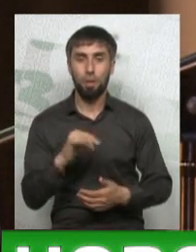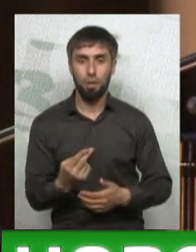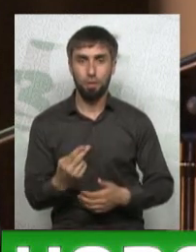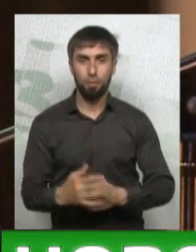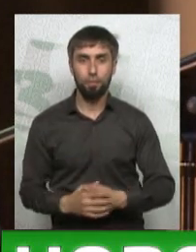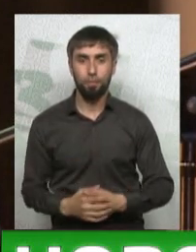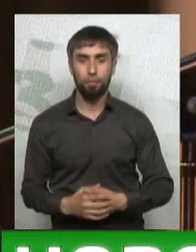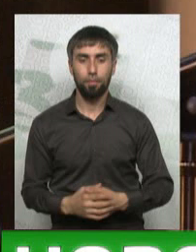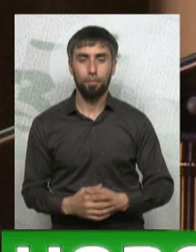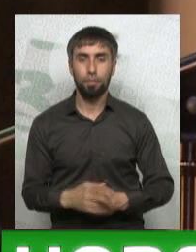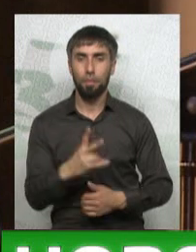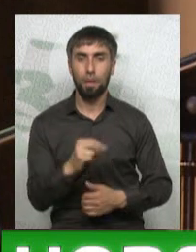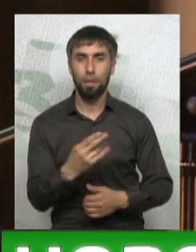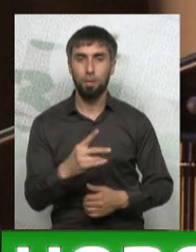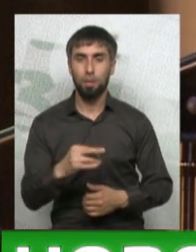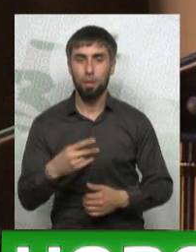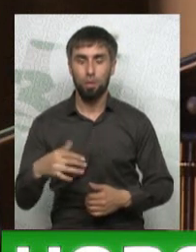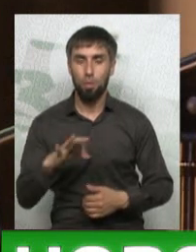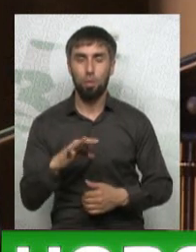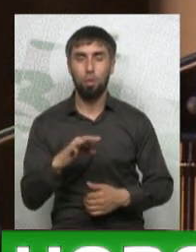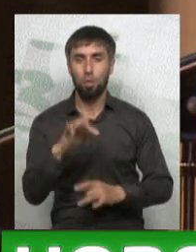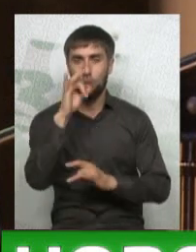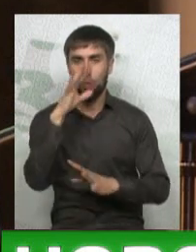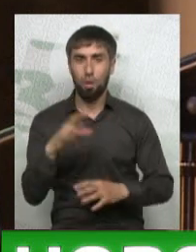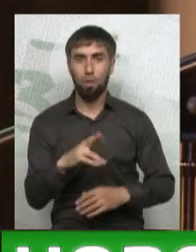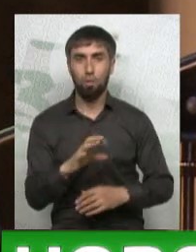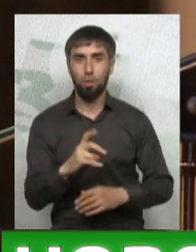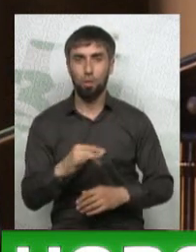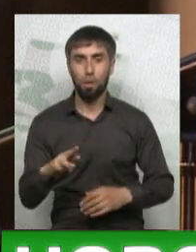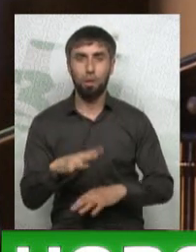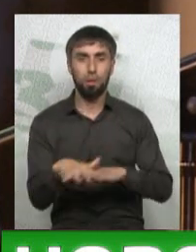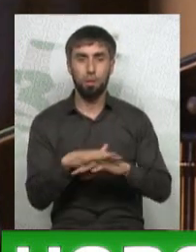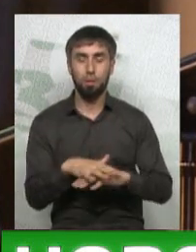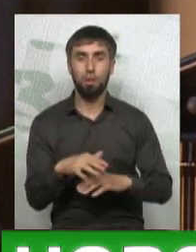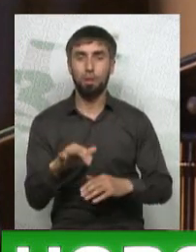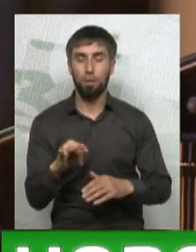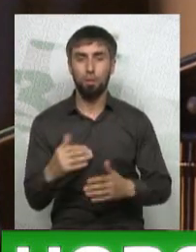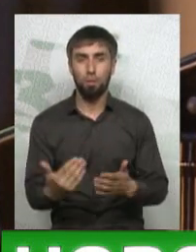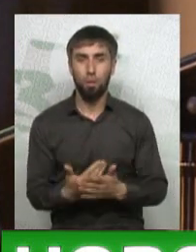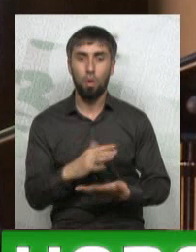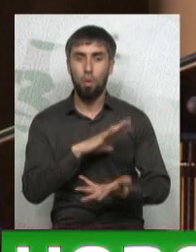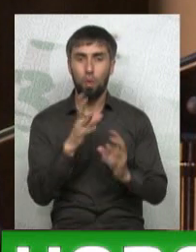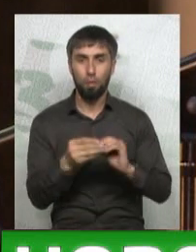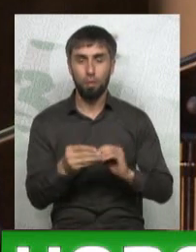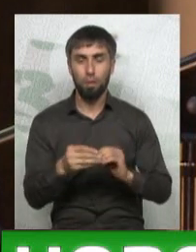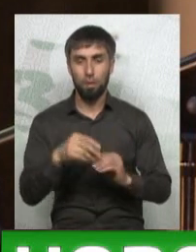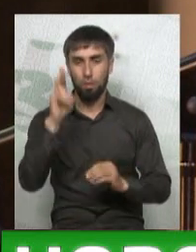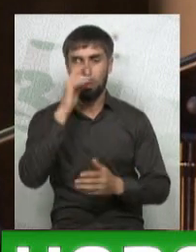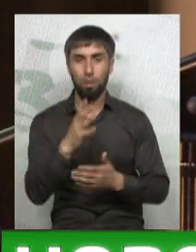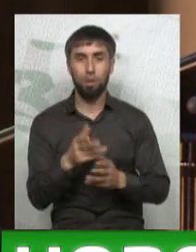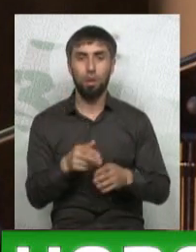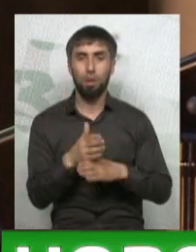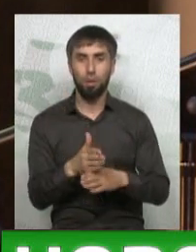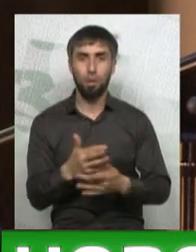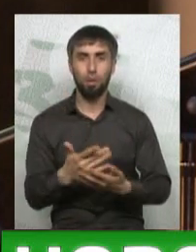национального и культурного достояния народа. Имеем общегосударственное хранилище